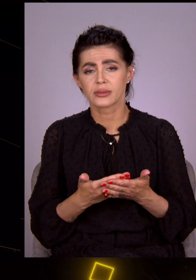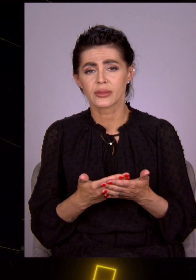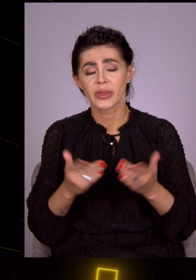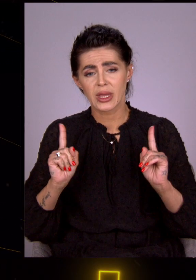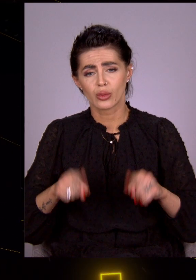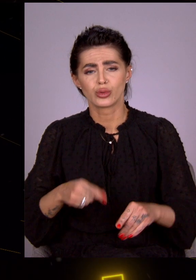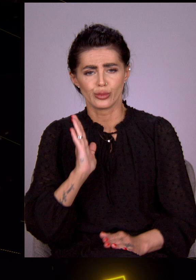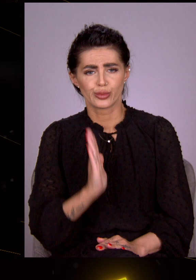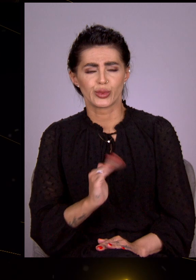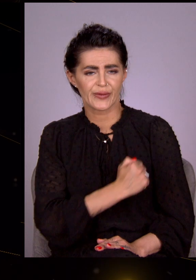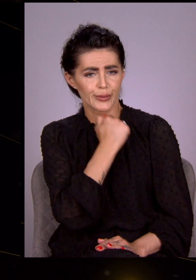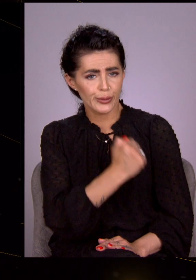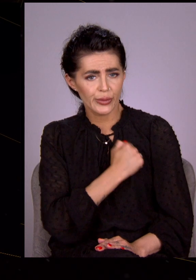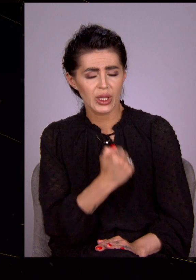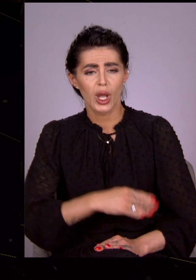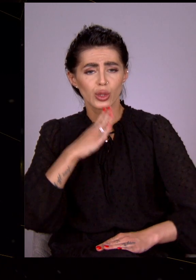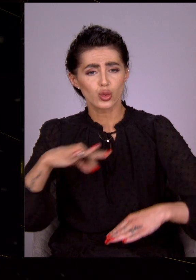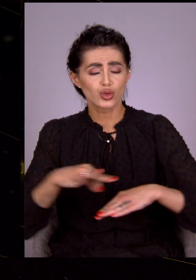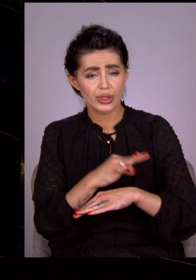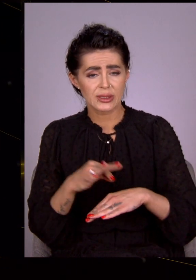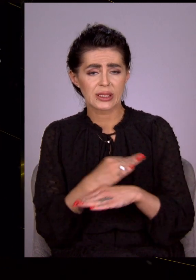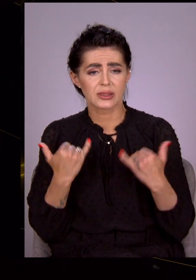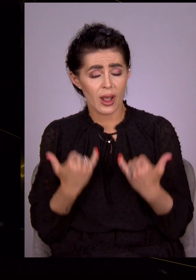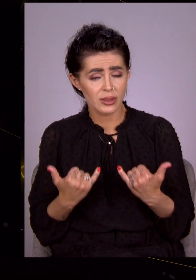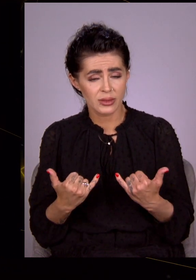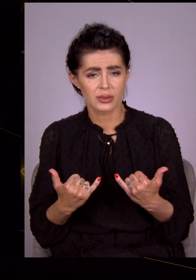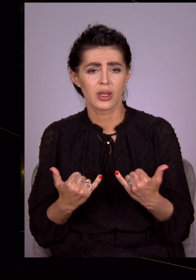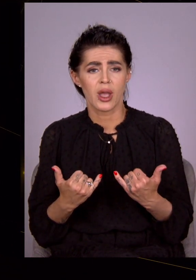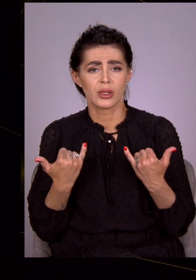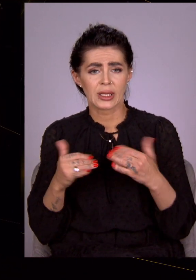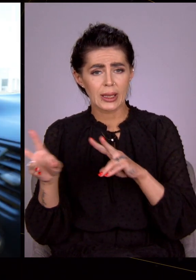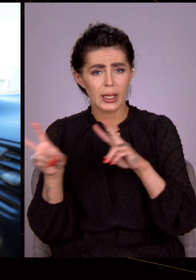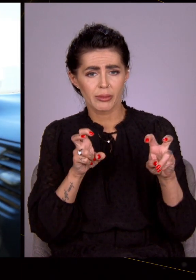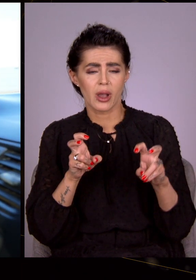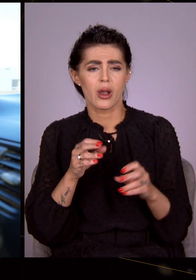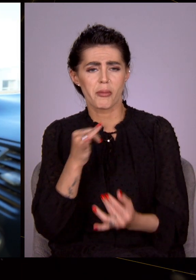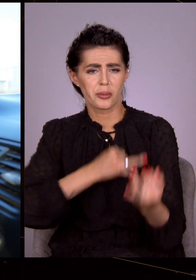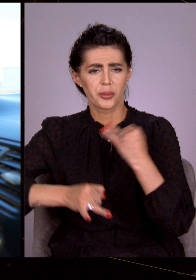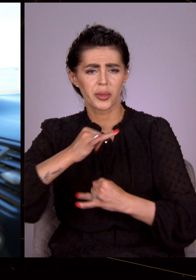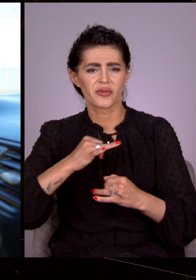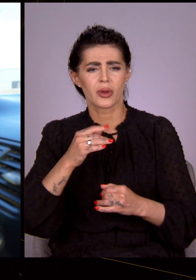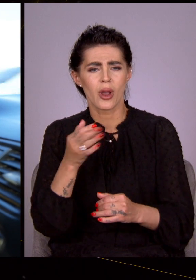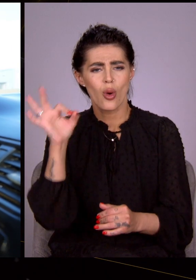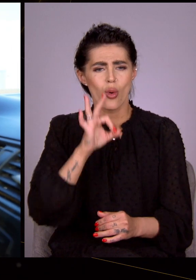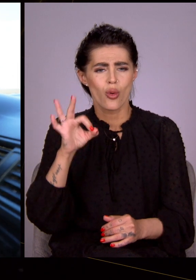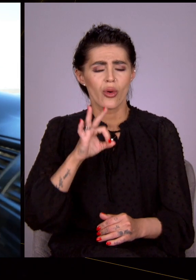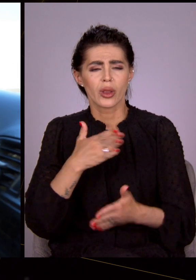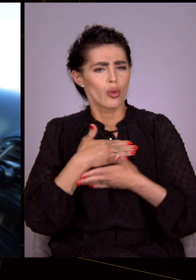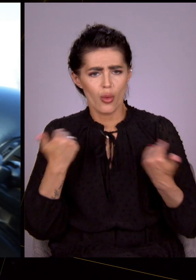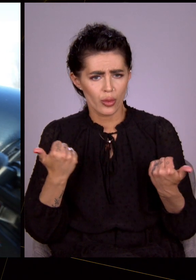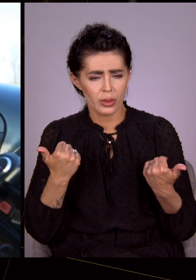буде військовою. Дружина зараз взагалі цю тему типу зі мною не хоче підіймати, хоча